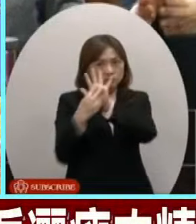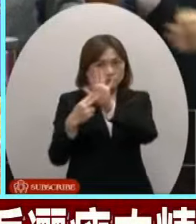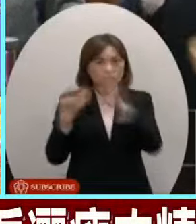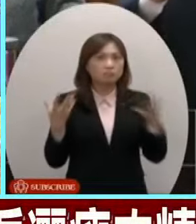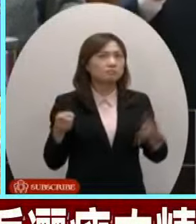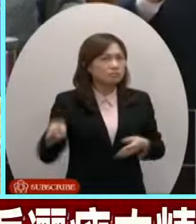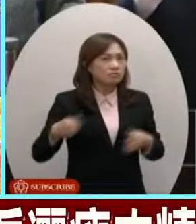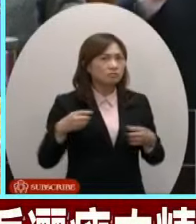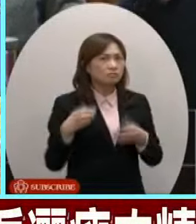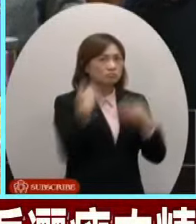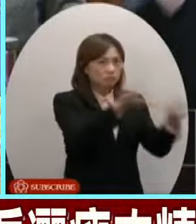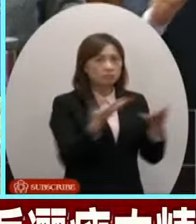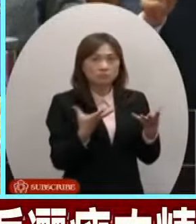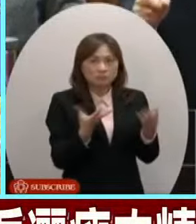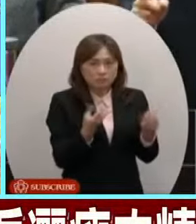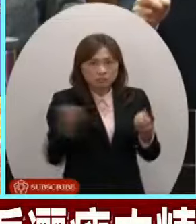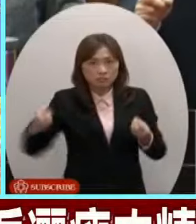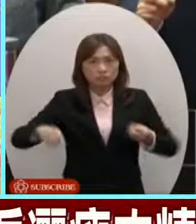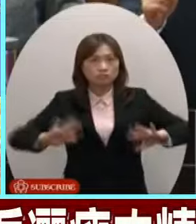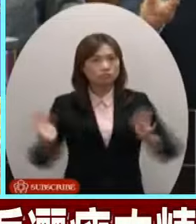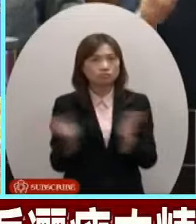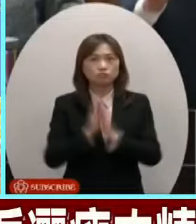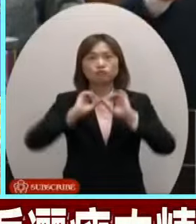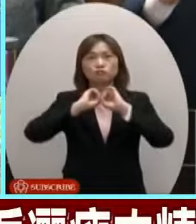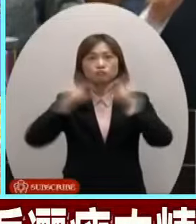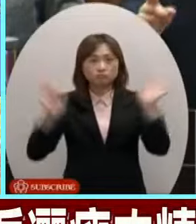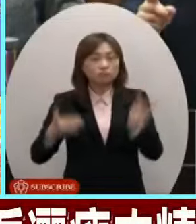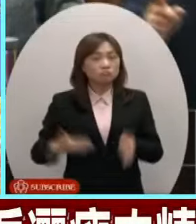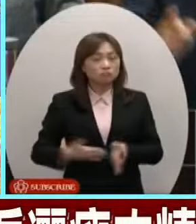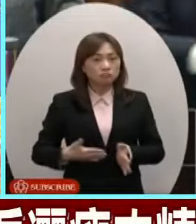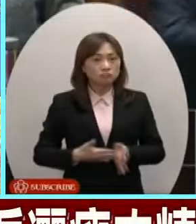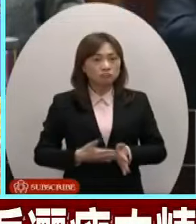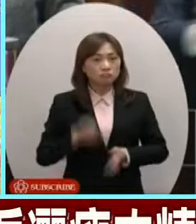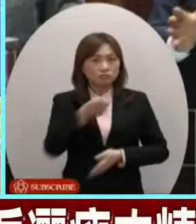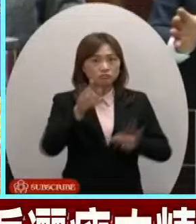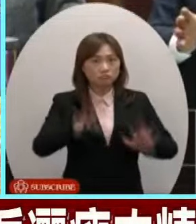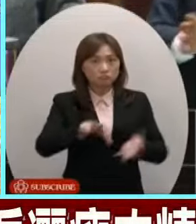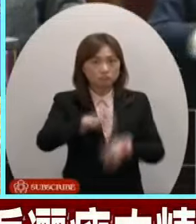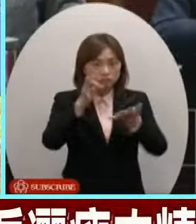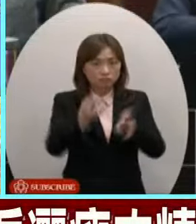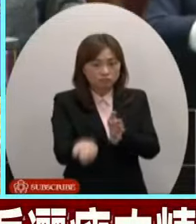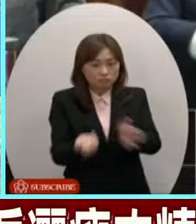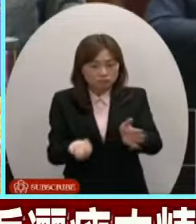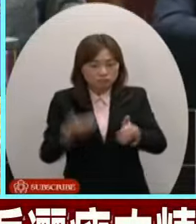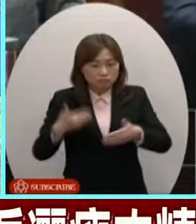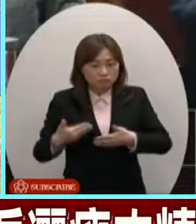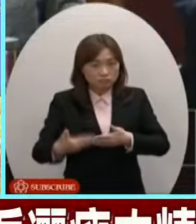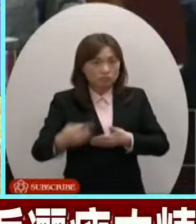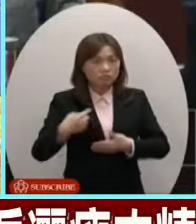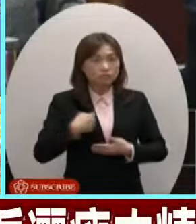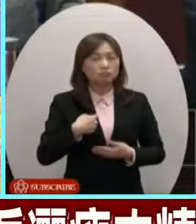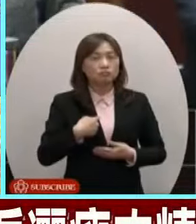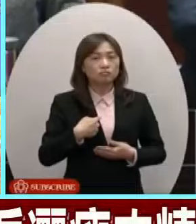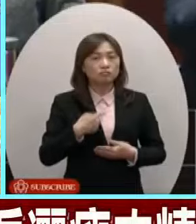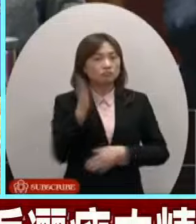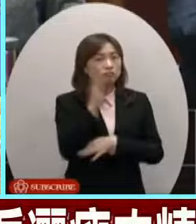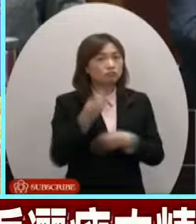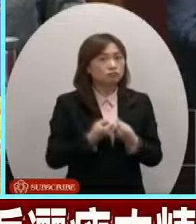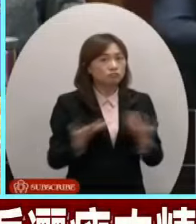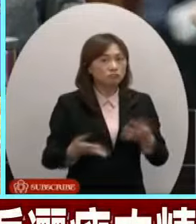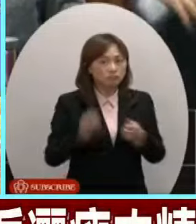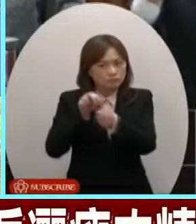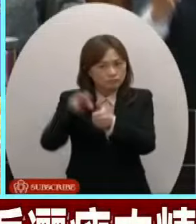言，如果你按照他的逻辑去，你就输了。你只要不断的强调，你这公食安我那个台中市政府的官